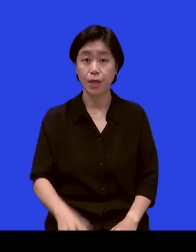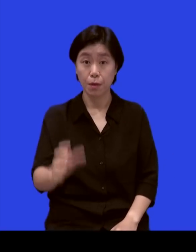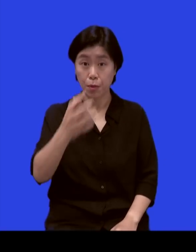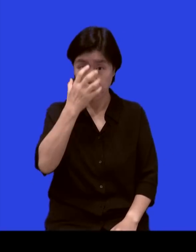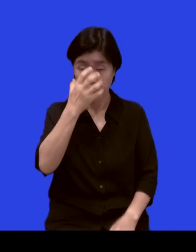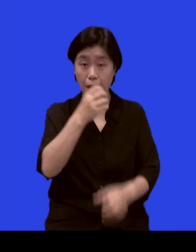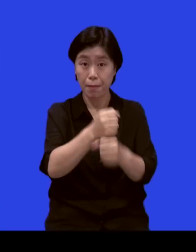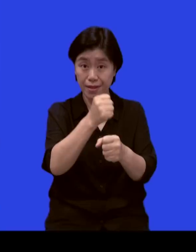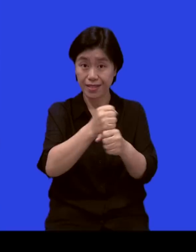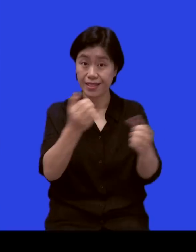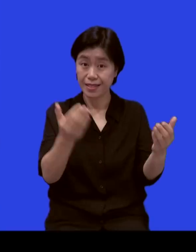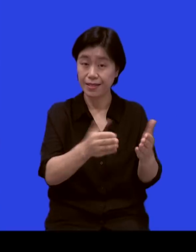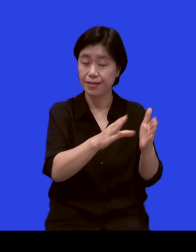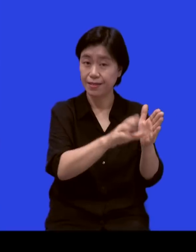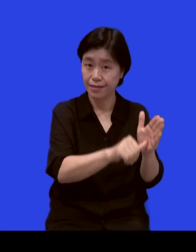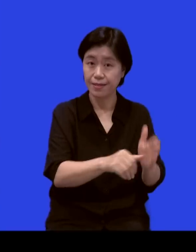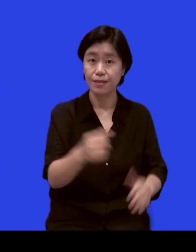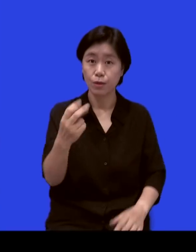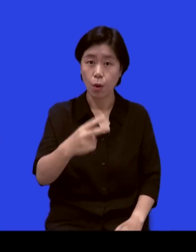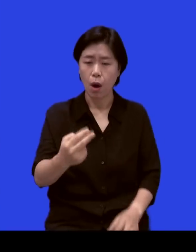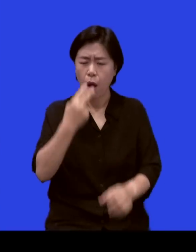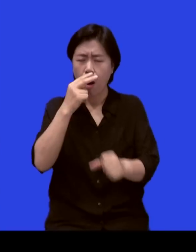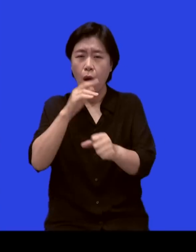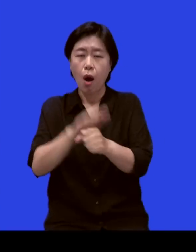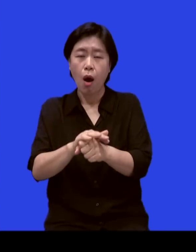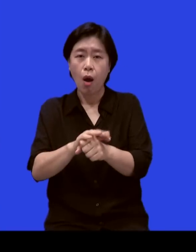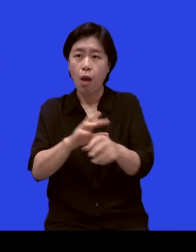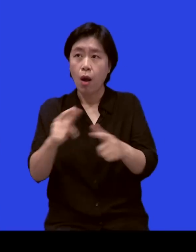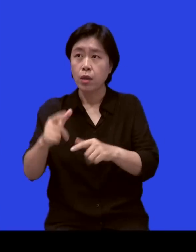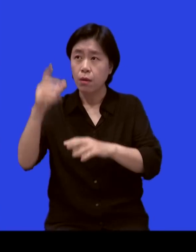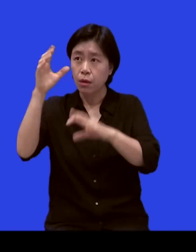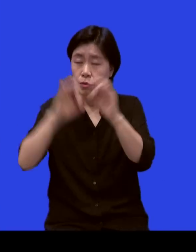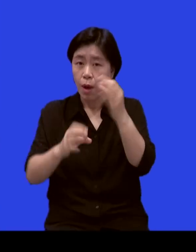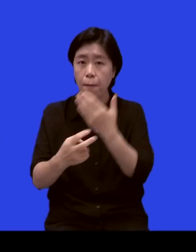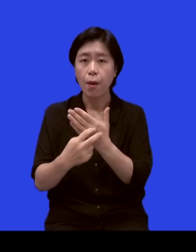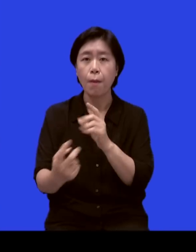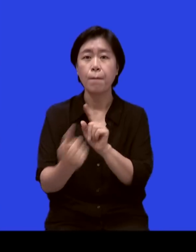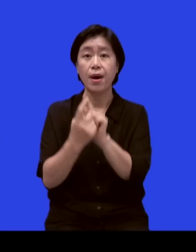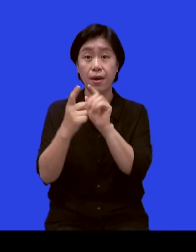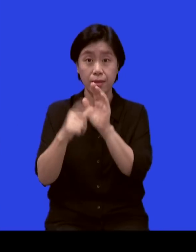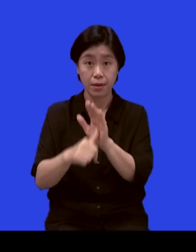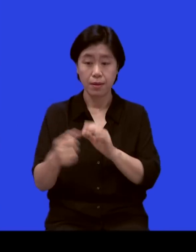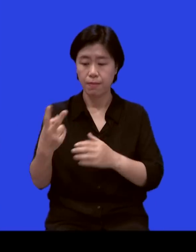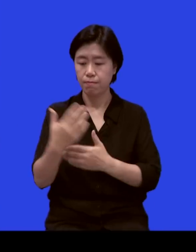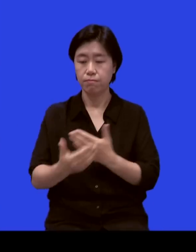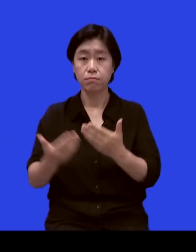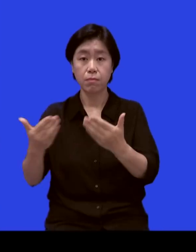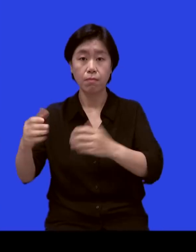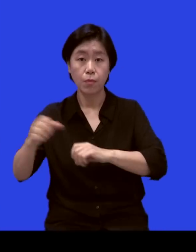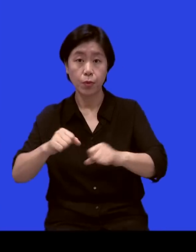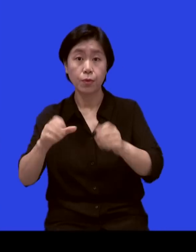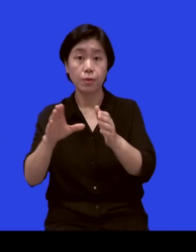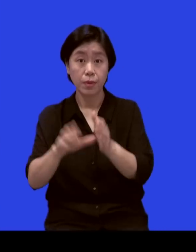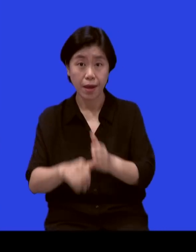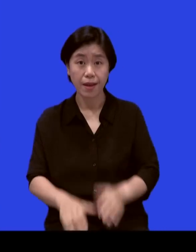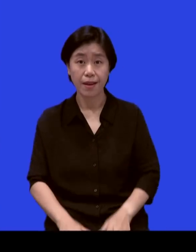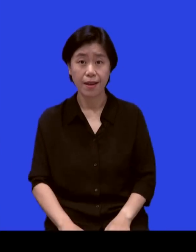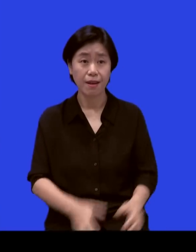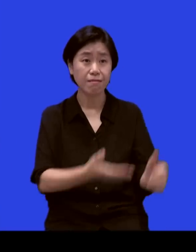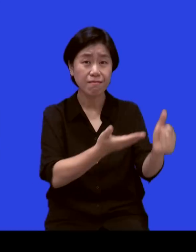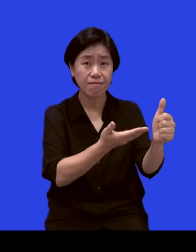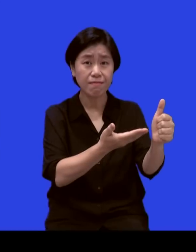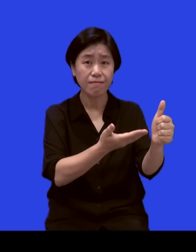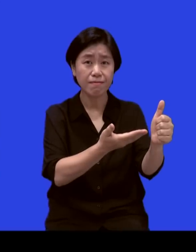때도 그렇고 또 억울한 일을 병원에서 당했을 때도 그렇고 봉사활동을 할 때도 그렇고 얼마나 이게